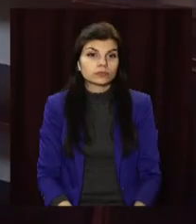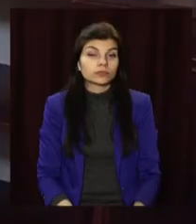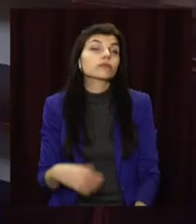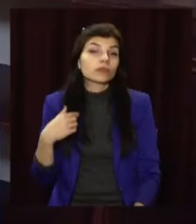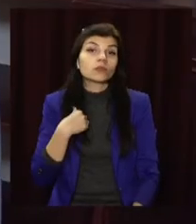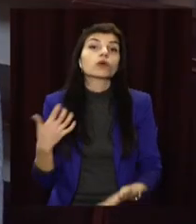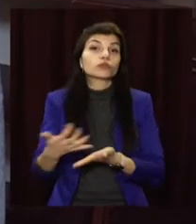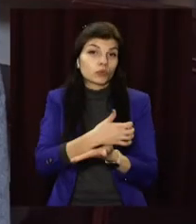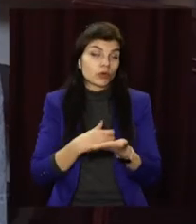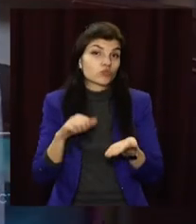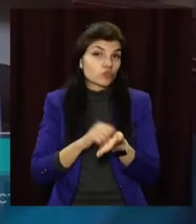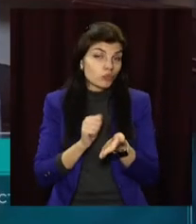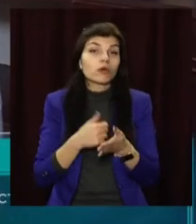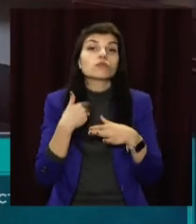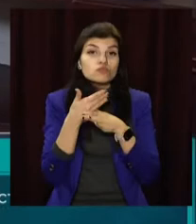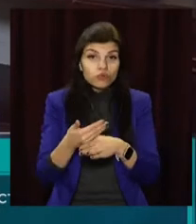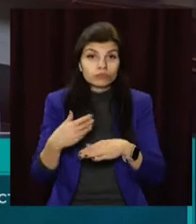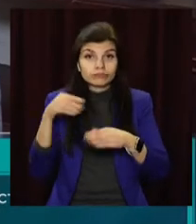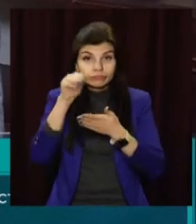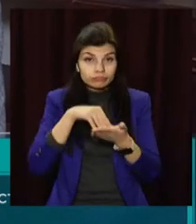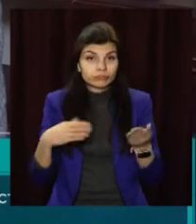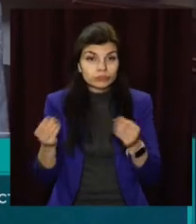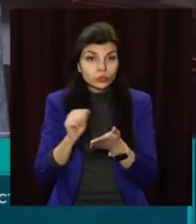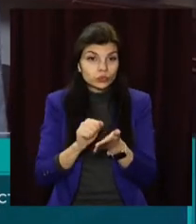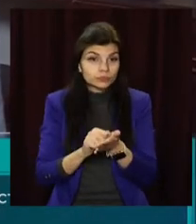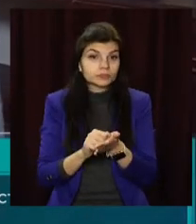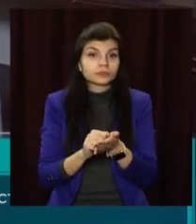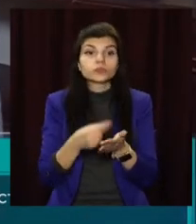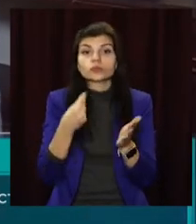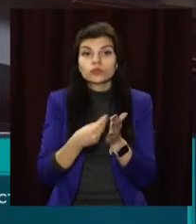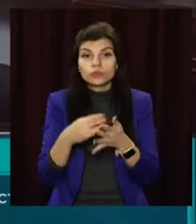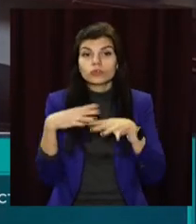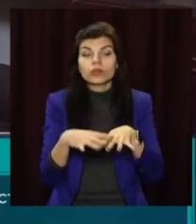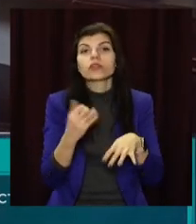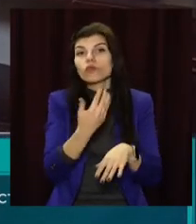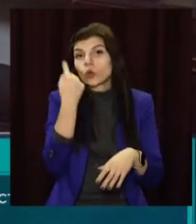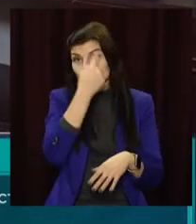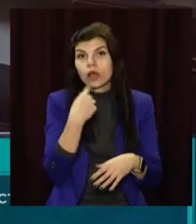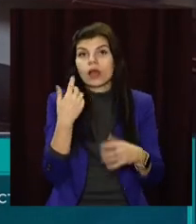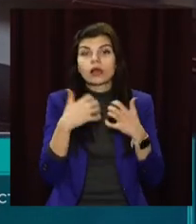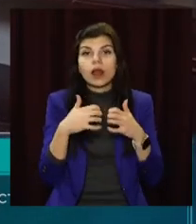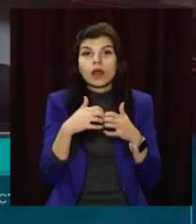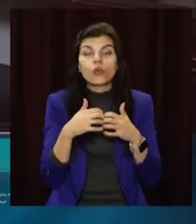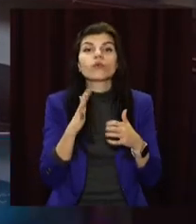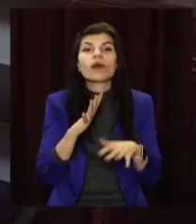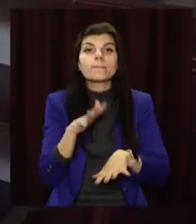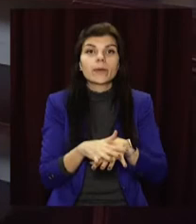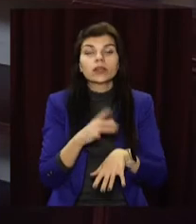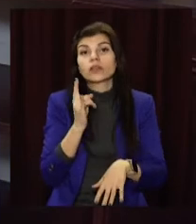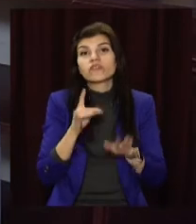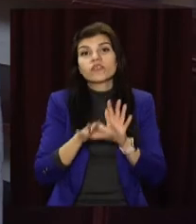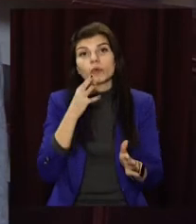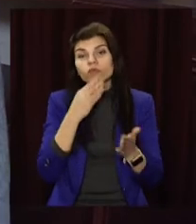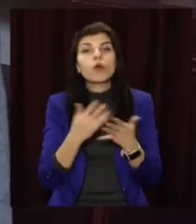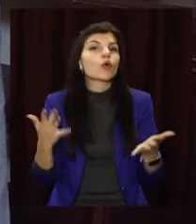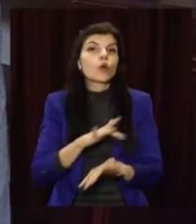Збираємо всі документи, допомагаємо збирати. Вони збирають всі документи, кошти перераховуються на їхній особистий рахунок в банку. І потім дитина вибирає собі,